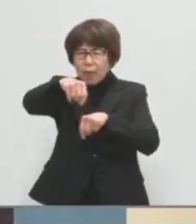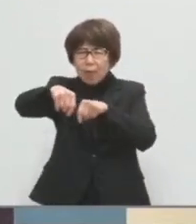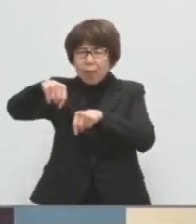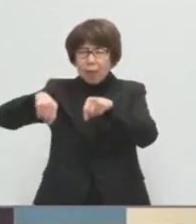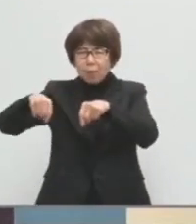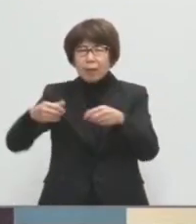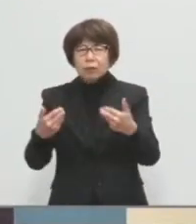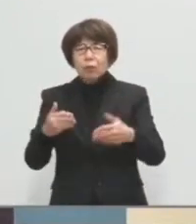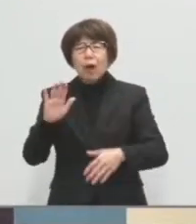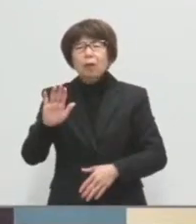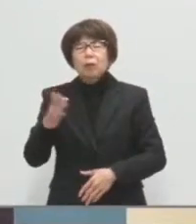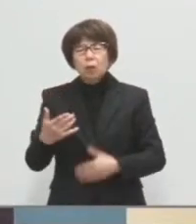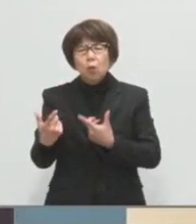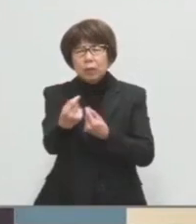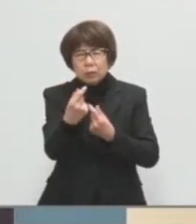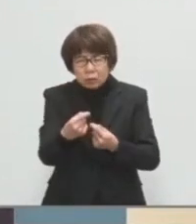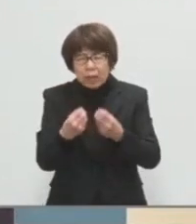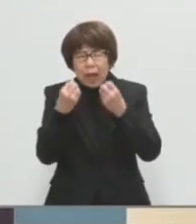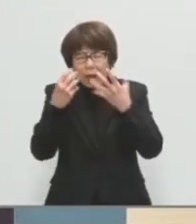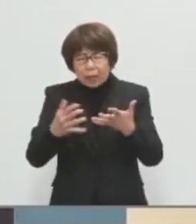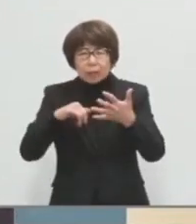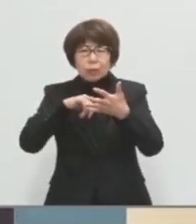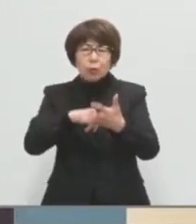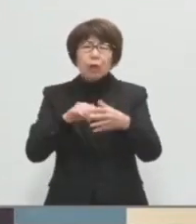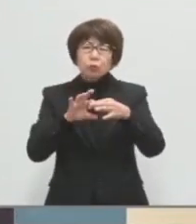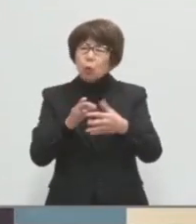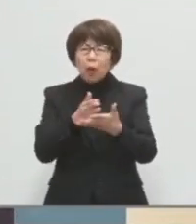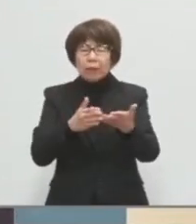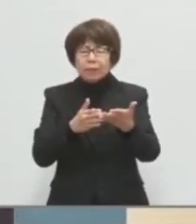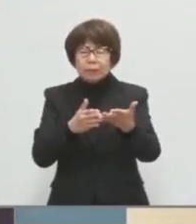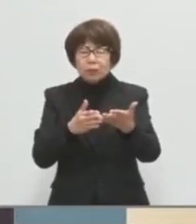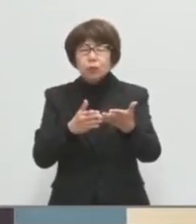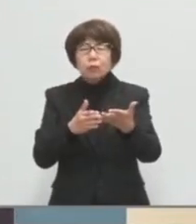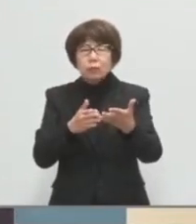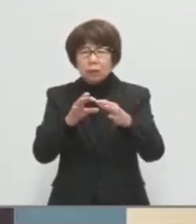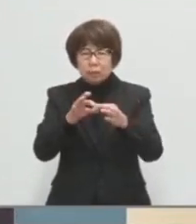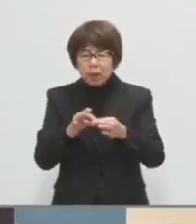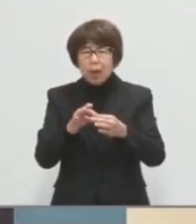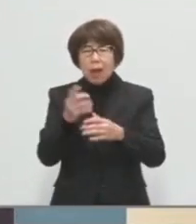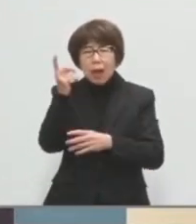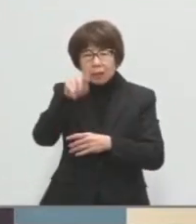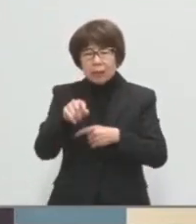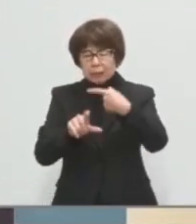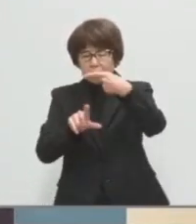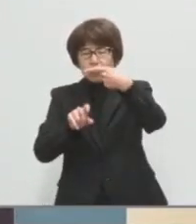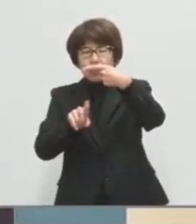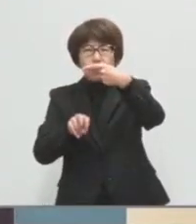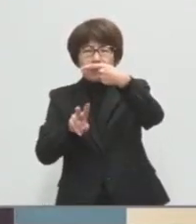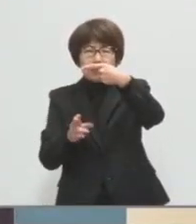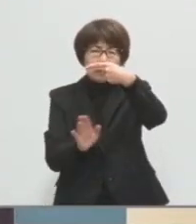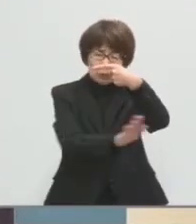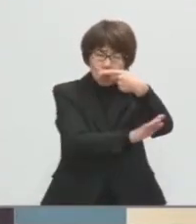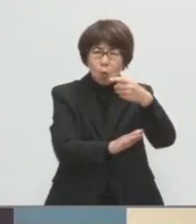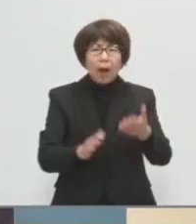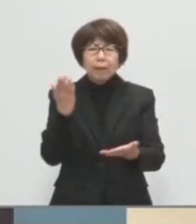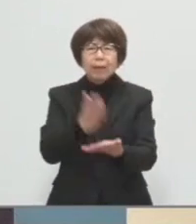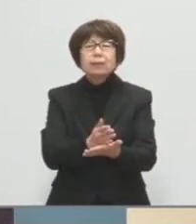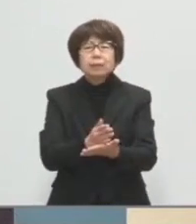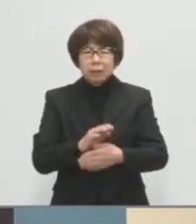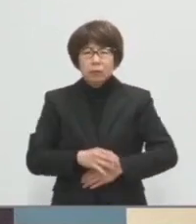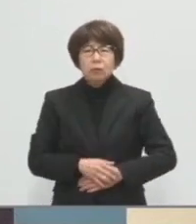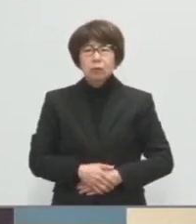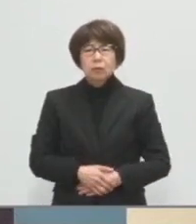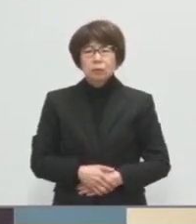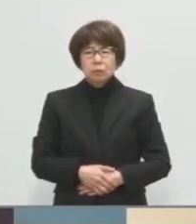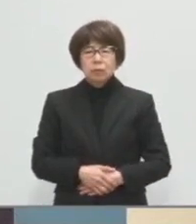も同様に神秘が系の割引を明日1月12日以降停止いたします